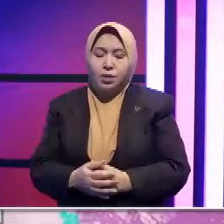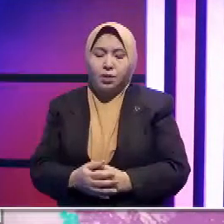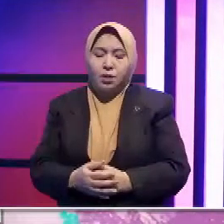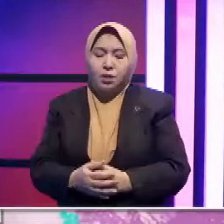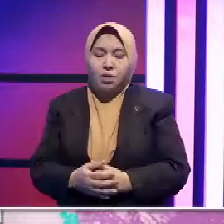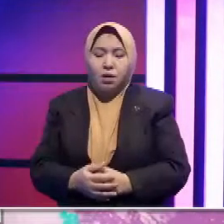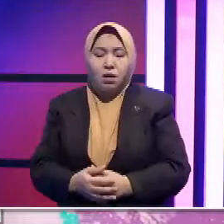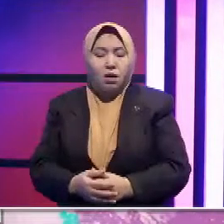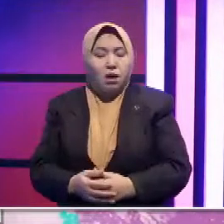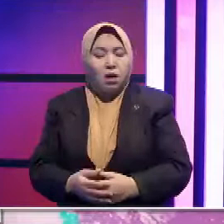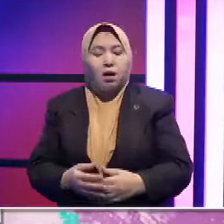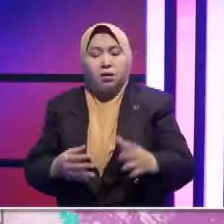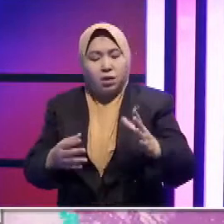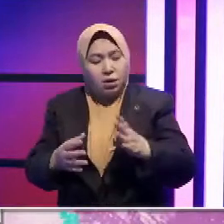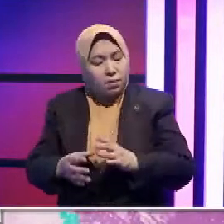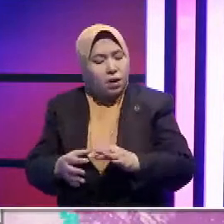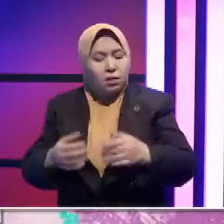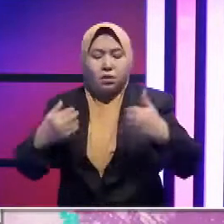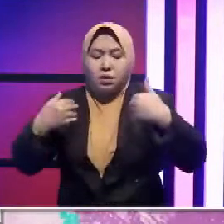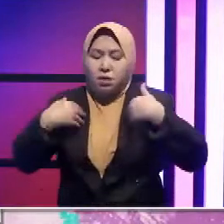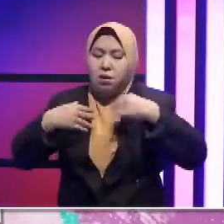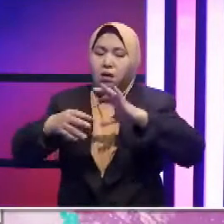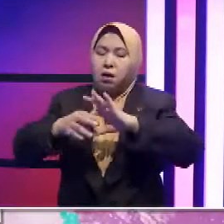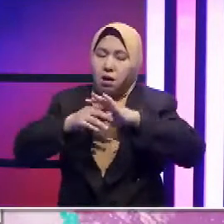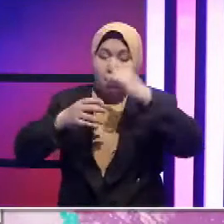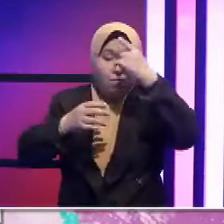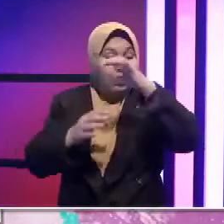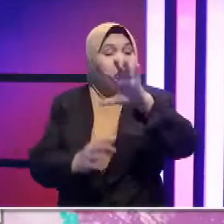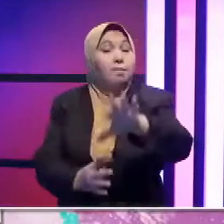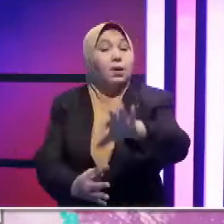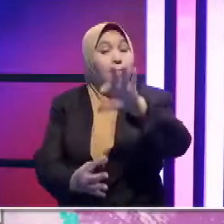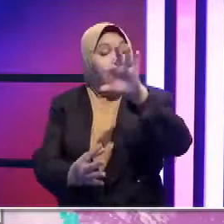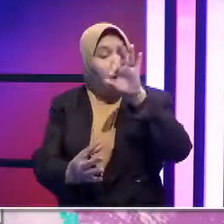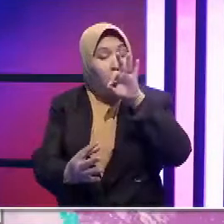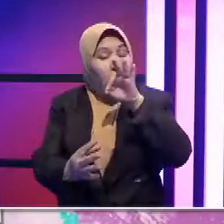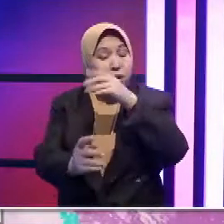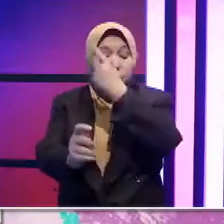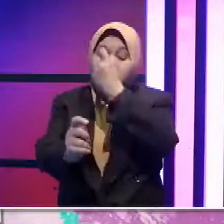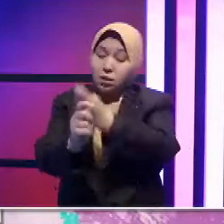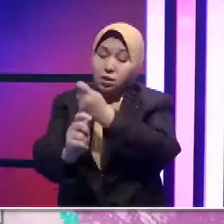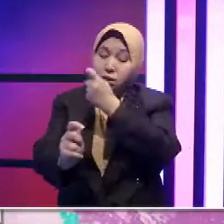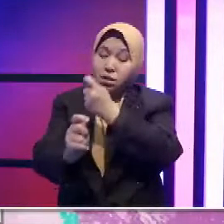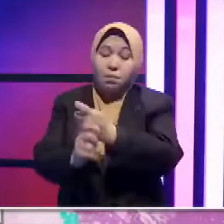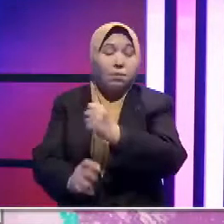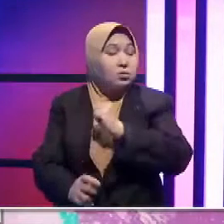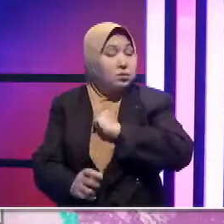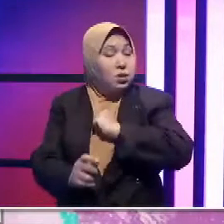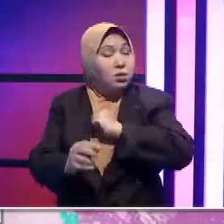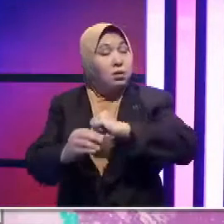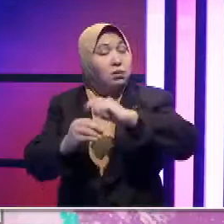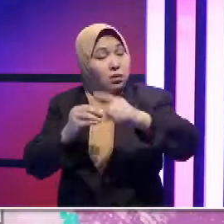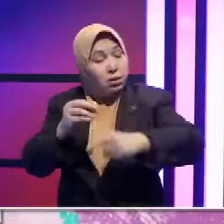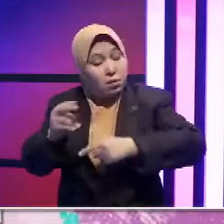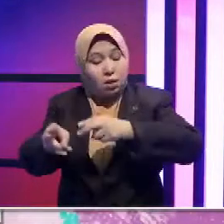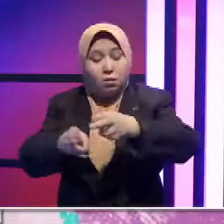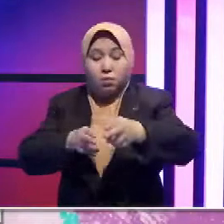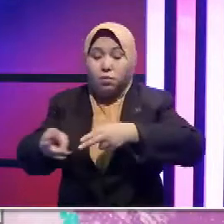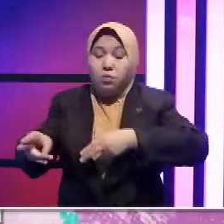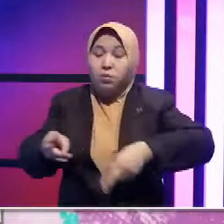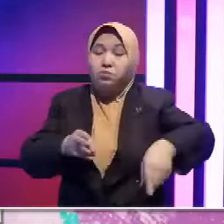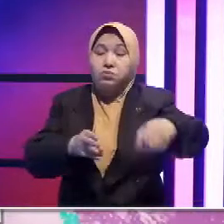وما كان لمؤمن ولا مؤمنه اذا